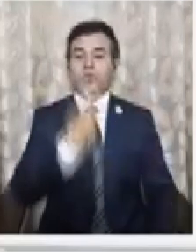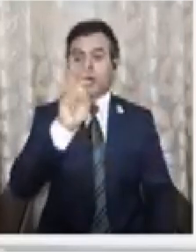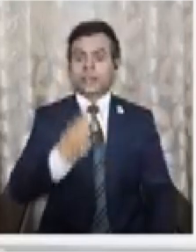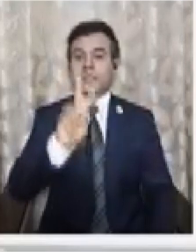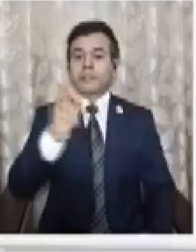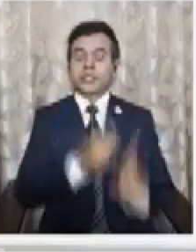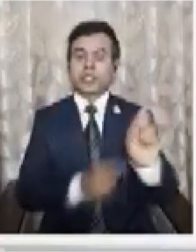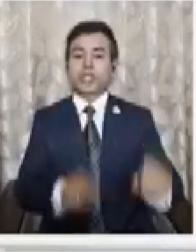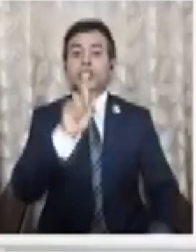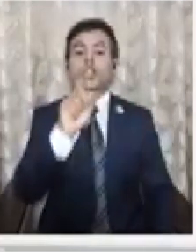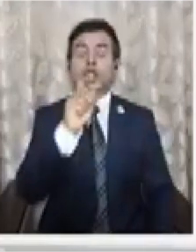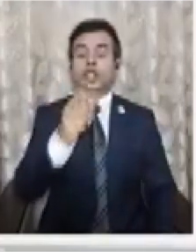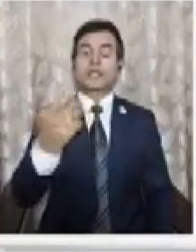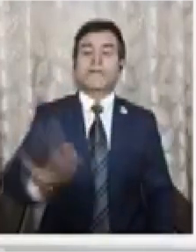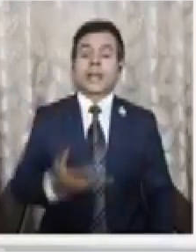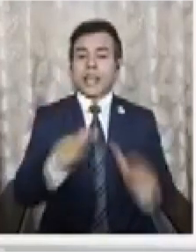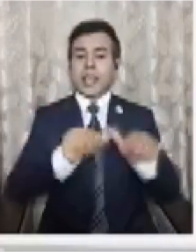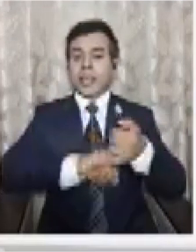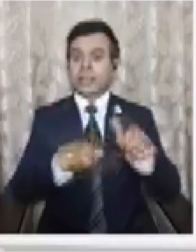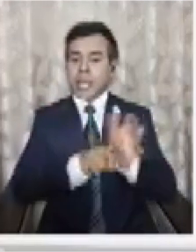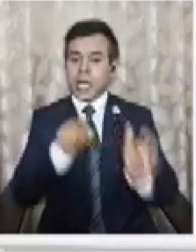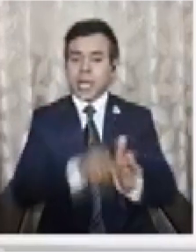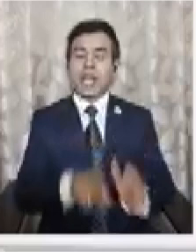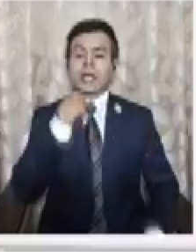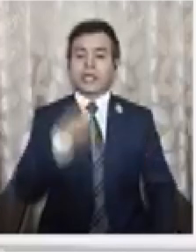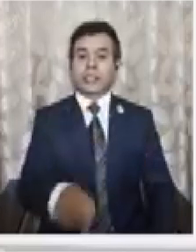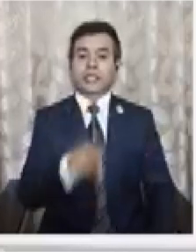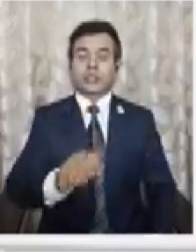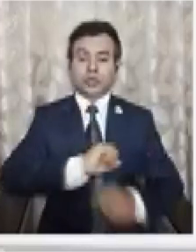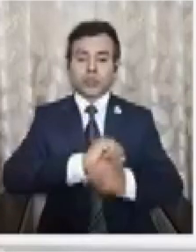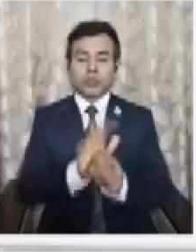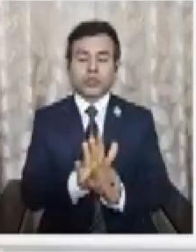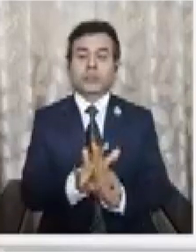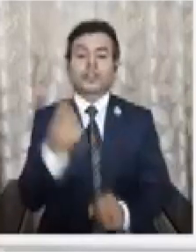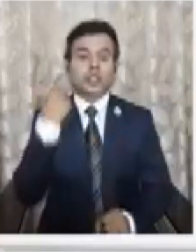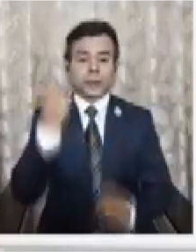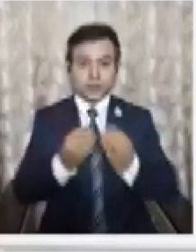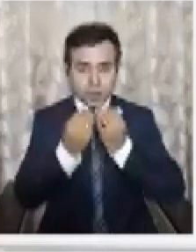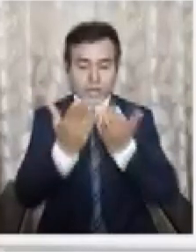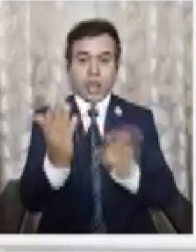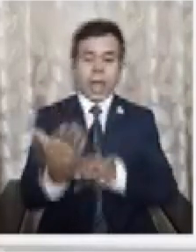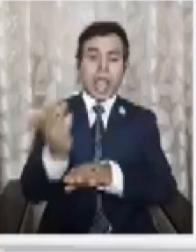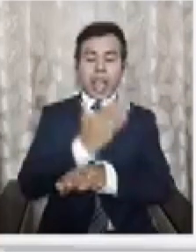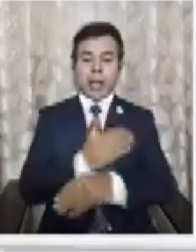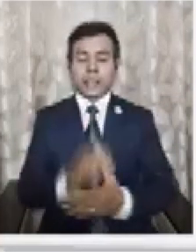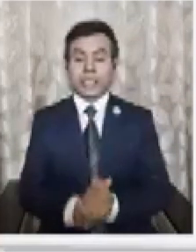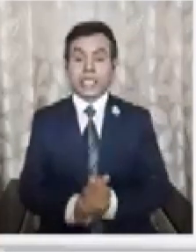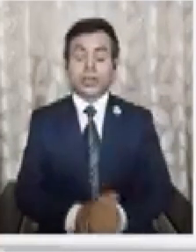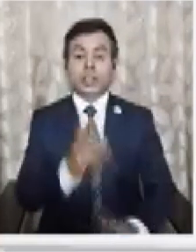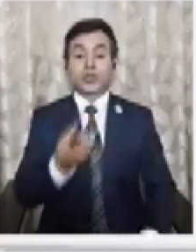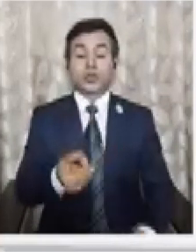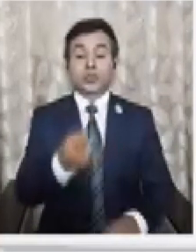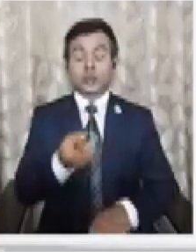হাজির হয়েছি। আজ 24 জুন 2020, 10/18/1427। তবে কোভিড বা করোনা ভাইরাসের